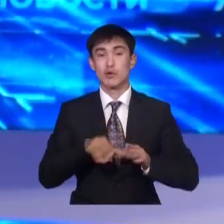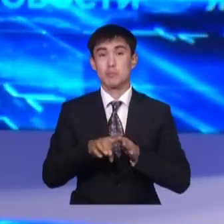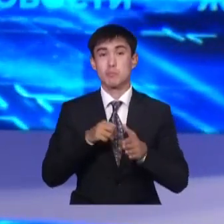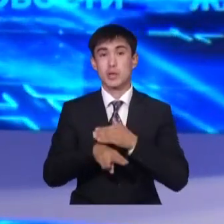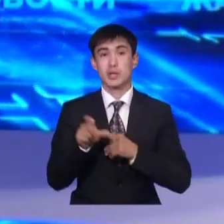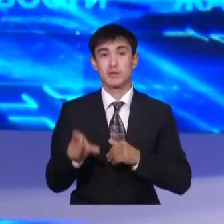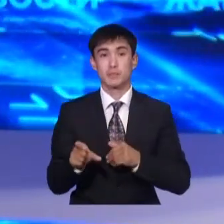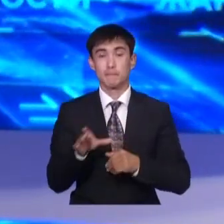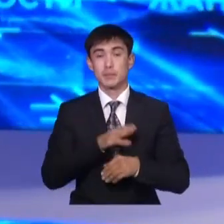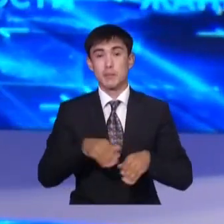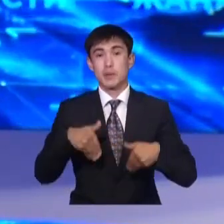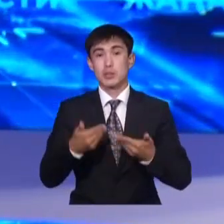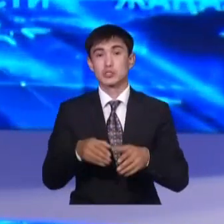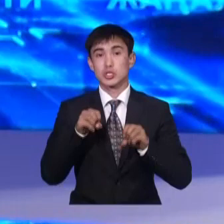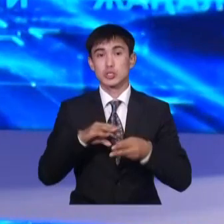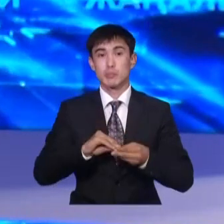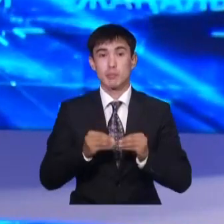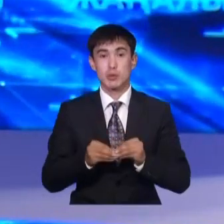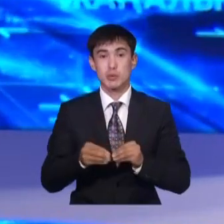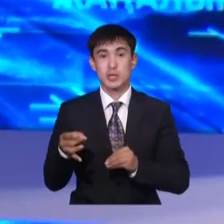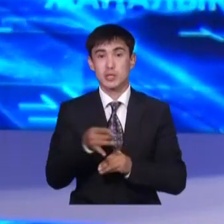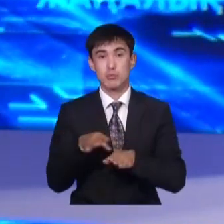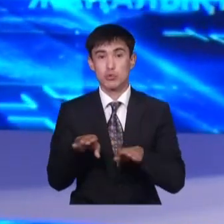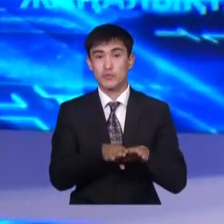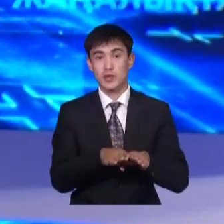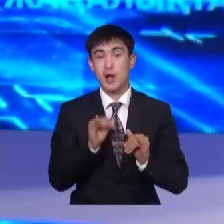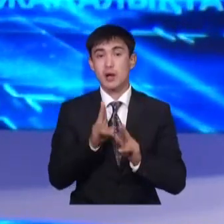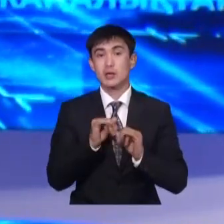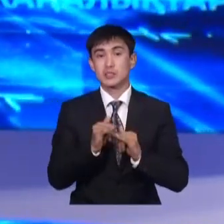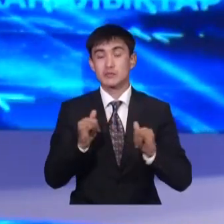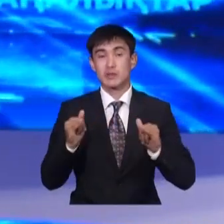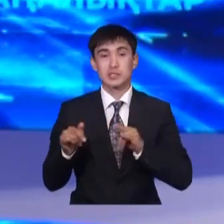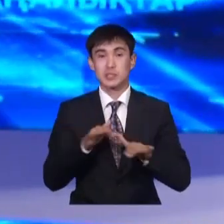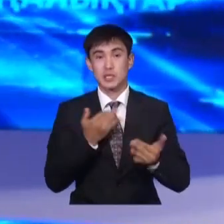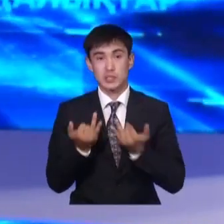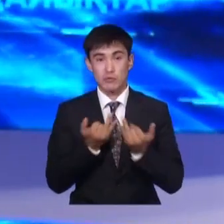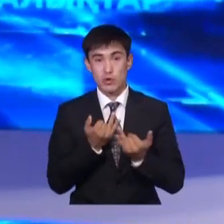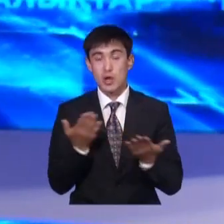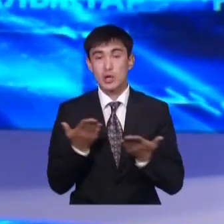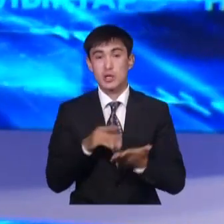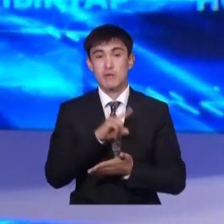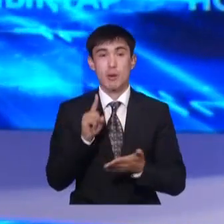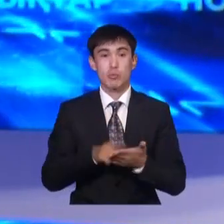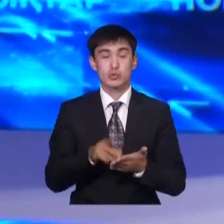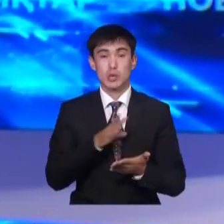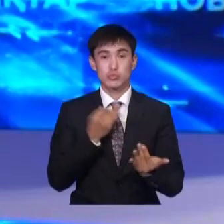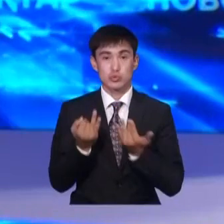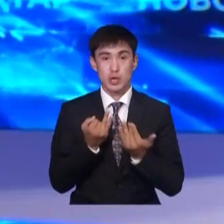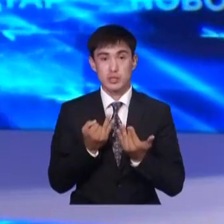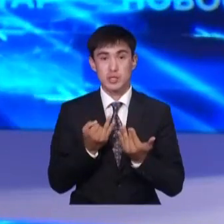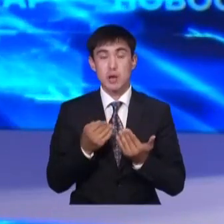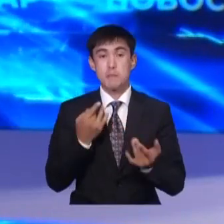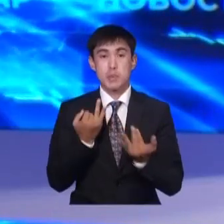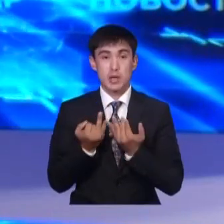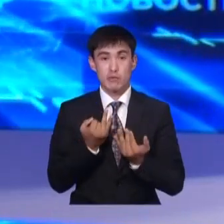трудовых мигрантов. Было предложено решить проблему на региональном уровне. Как развивался деловой разговор? Какие еще вопросы